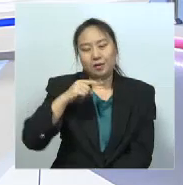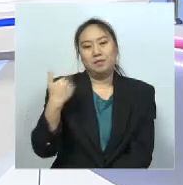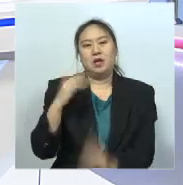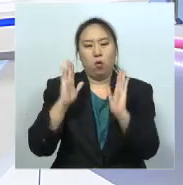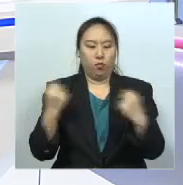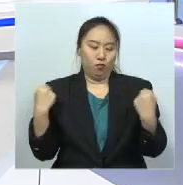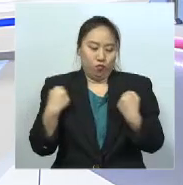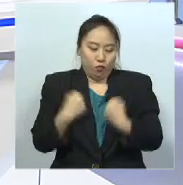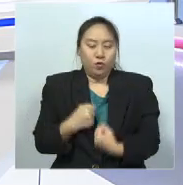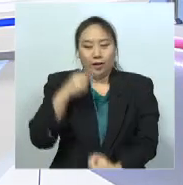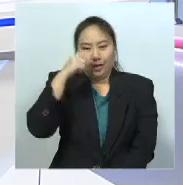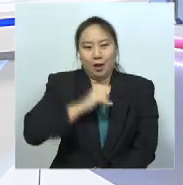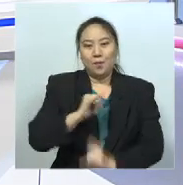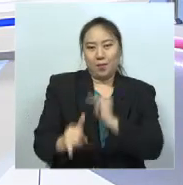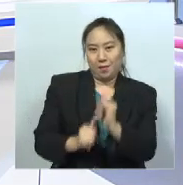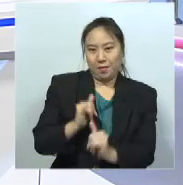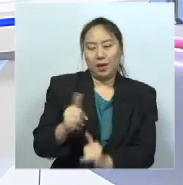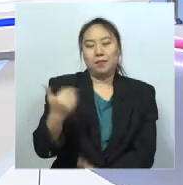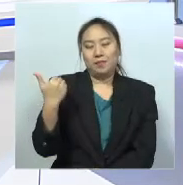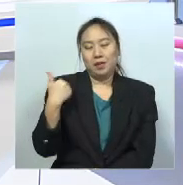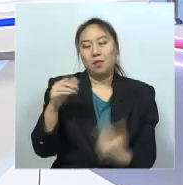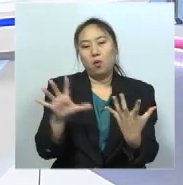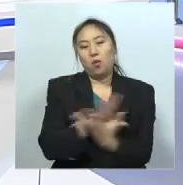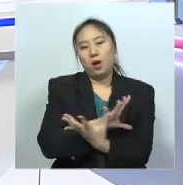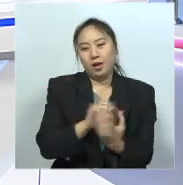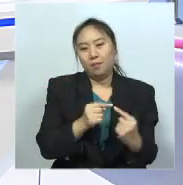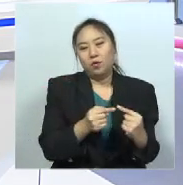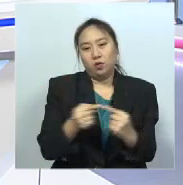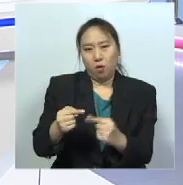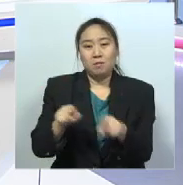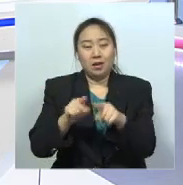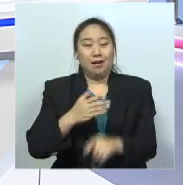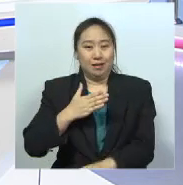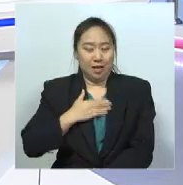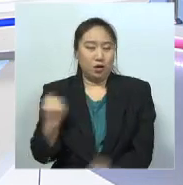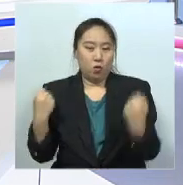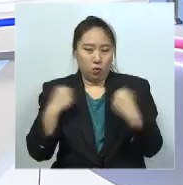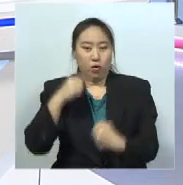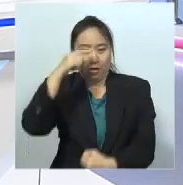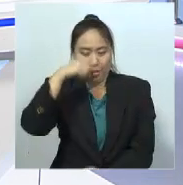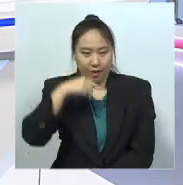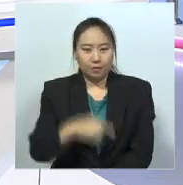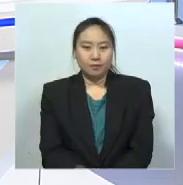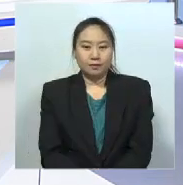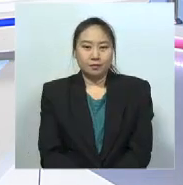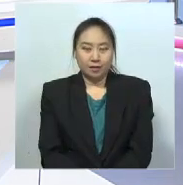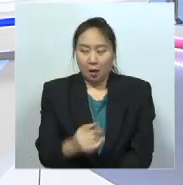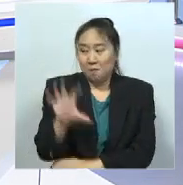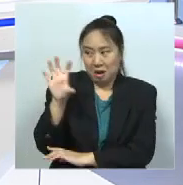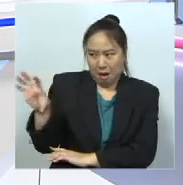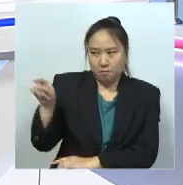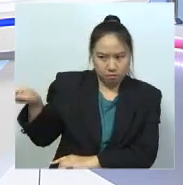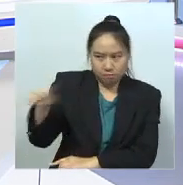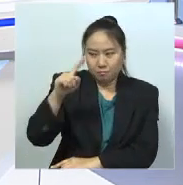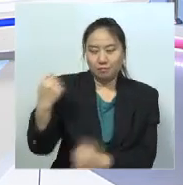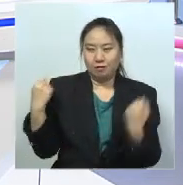นใส่ชุดไทยไปร่วมลอยกระทงเพื่อสืบสานประเพณีนะคะอย่างที่ฉันก็ใส่ชุดไทยไป ใส่ด้วยนะคร ับใช่ บังคับคนอื่นใส่ด้วยถูก